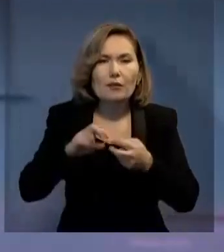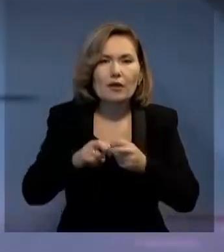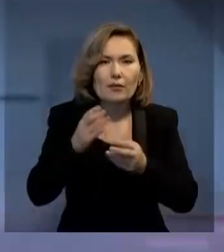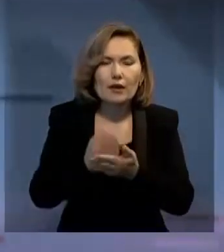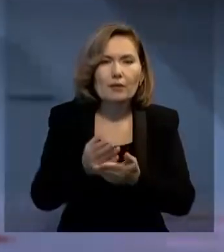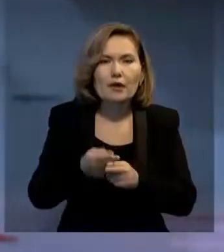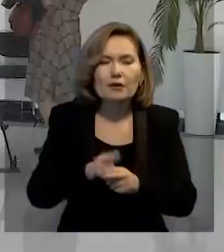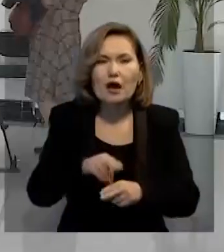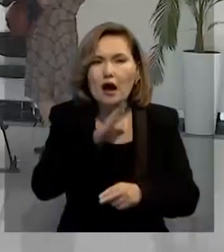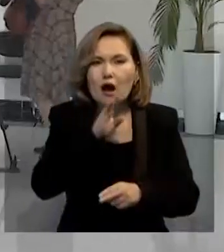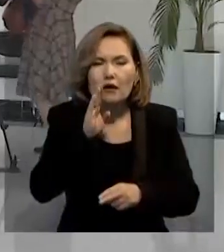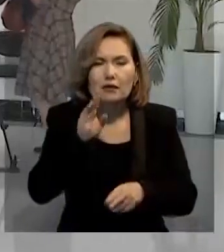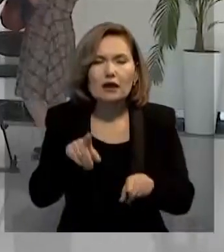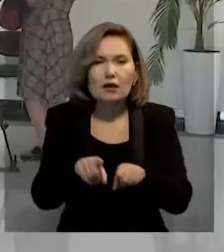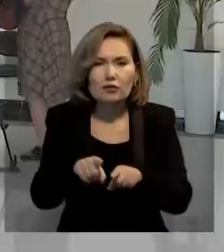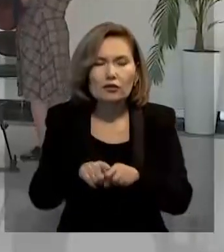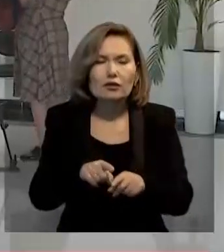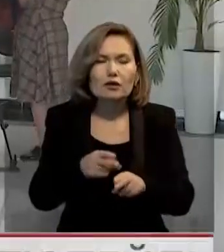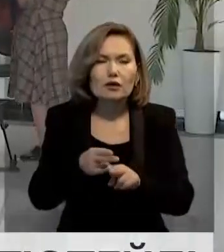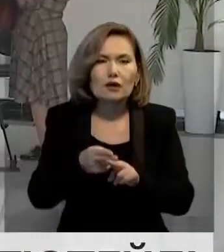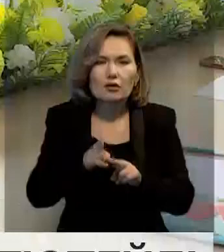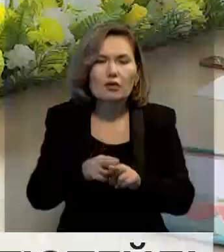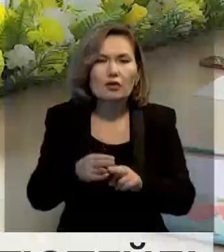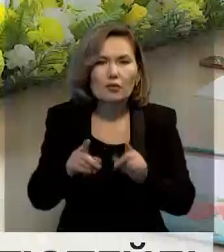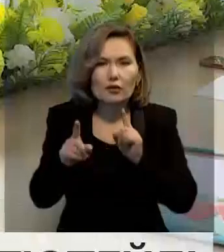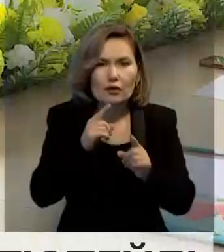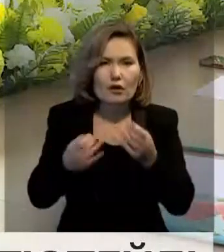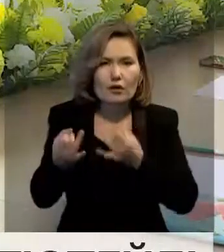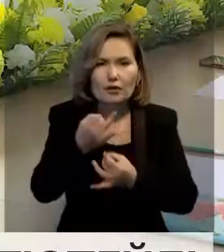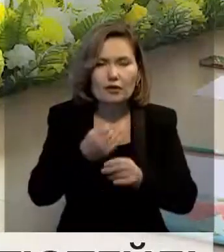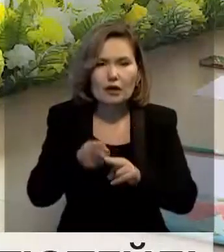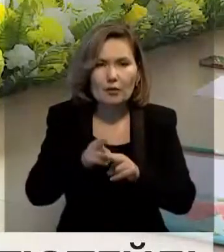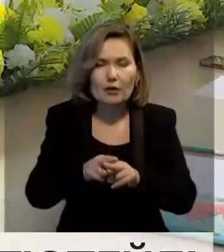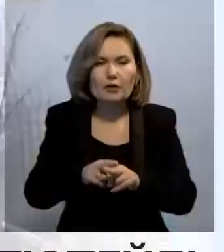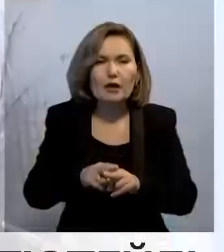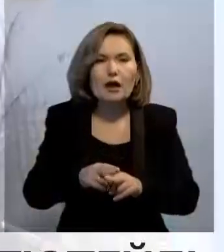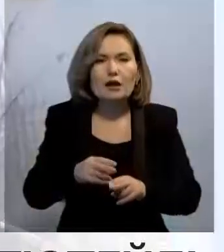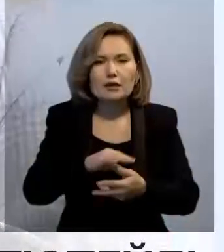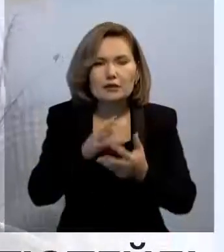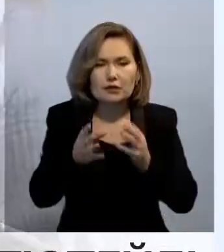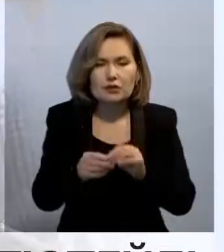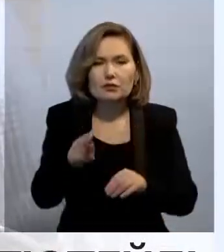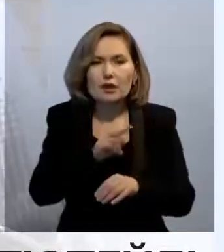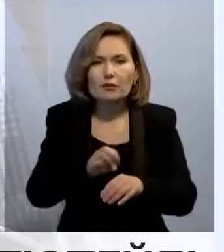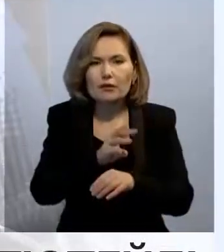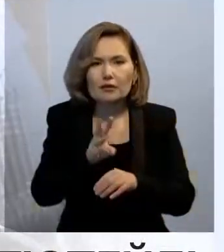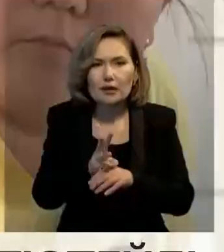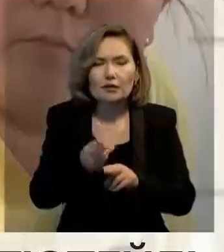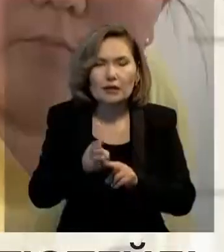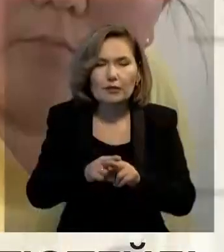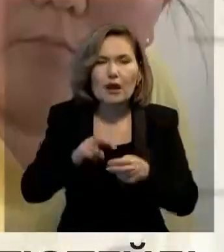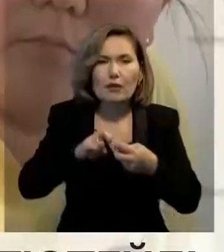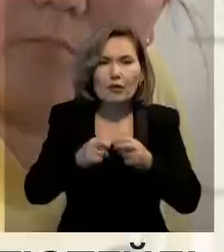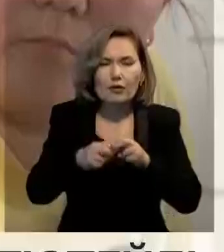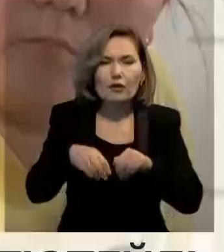Бұл туралы Шымкентте өткен ерекше балалары бар ата-аналар бірлестігінің аймақ жетекшілері жиналған отырыста айтылды. Нәтижесінде жұмыспен қамту жағы